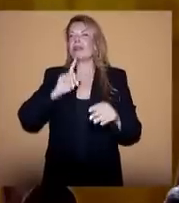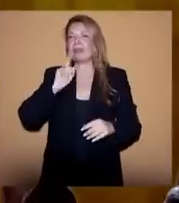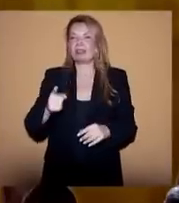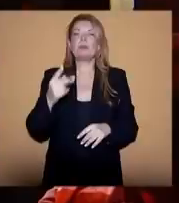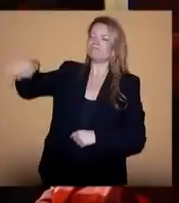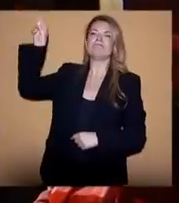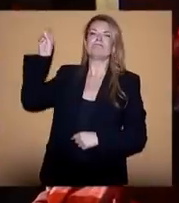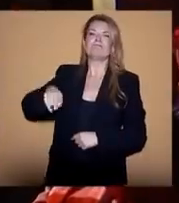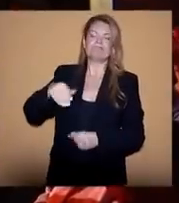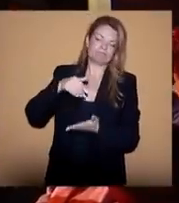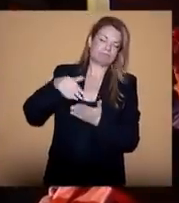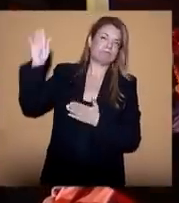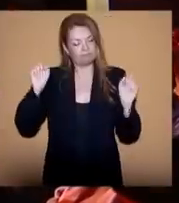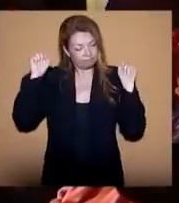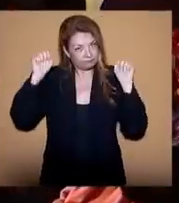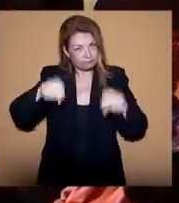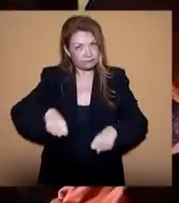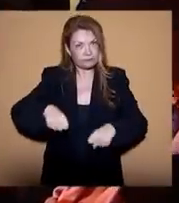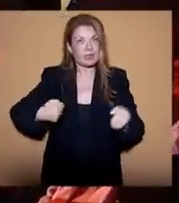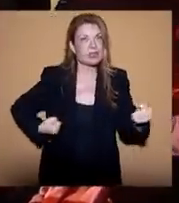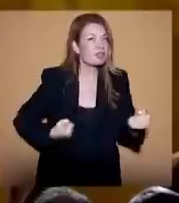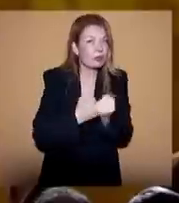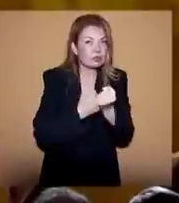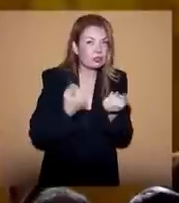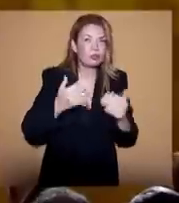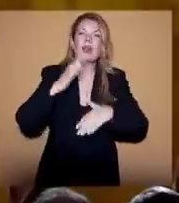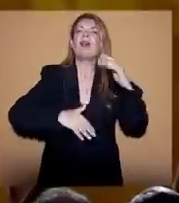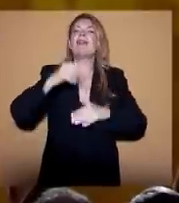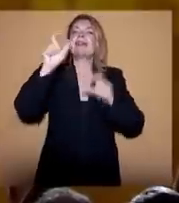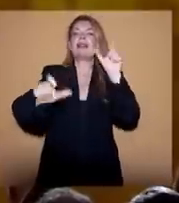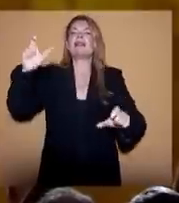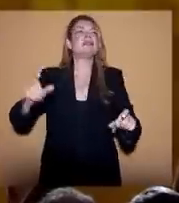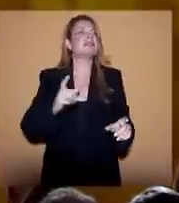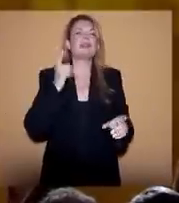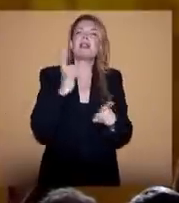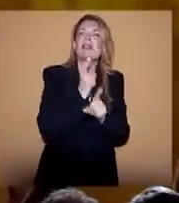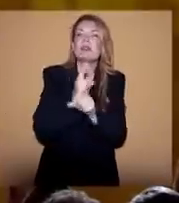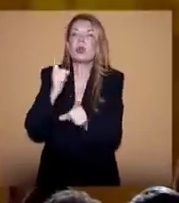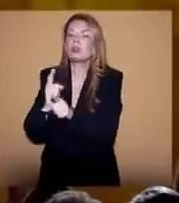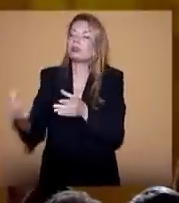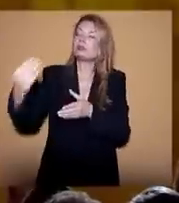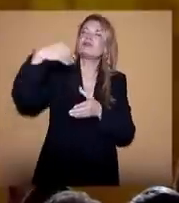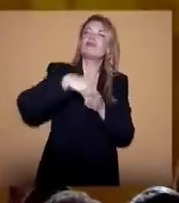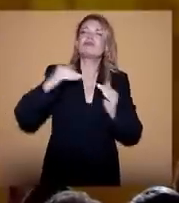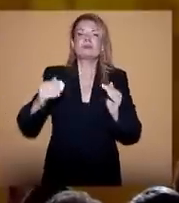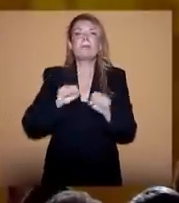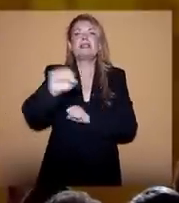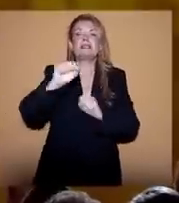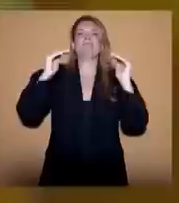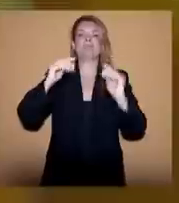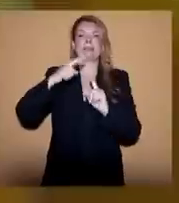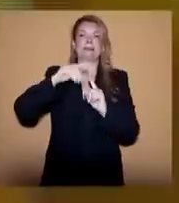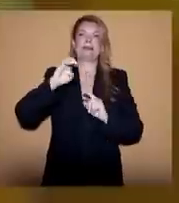του 22 και εντάσσουμε τις καλλιτεχνικές ειδικότητες στη βαθμίδα τεχνολογικής εκπαίδευσης δια